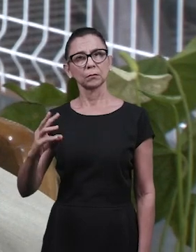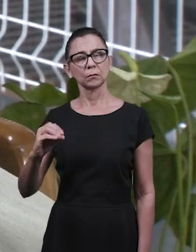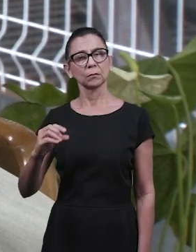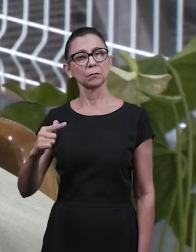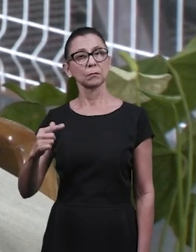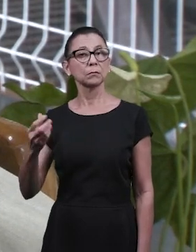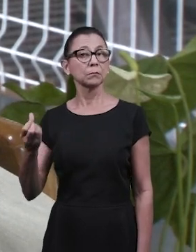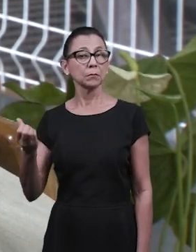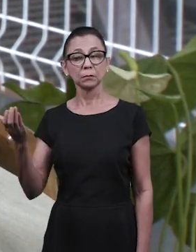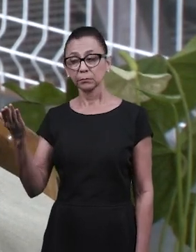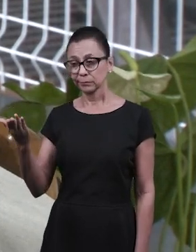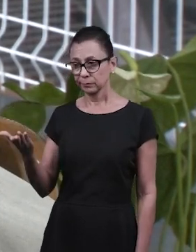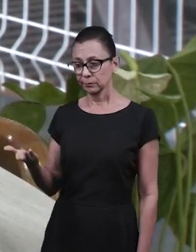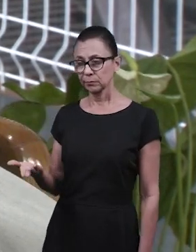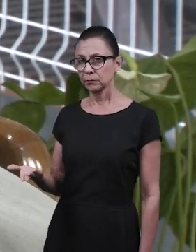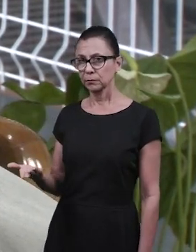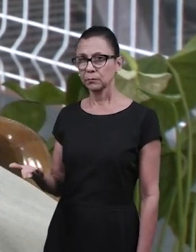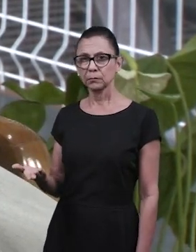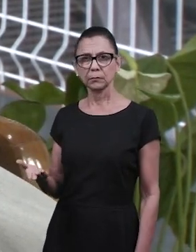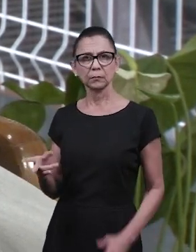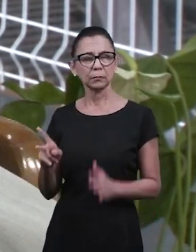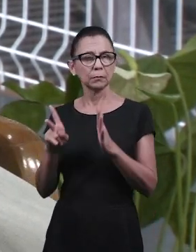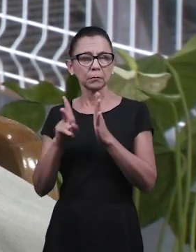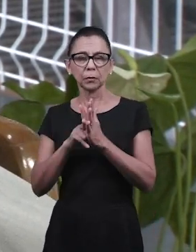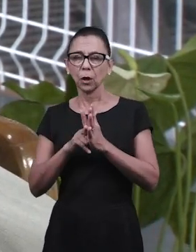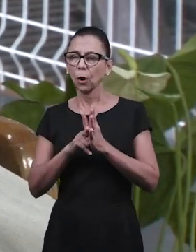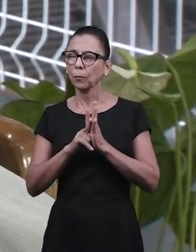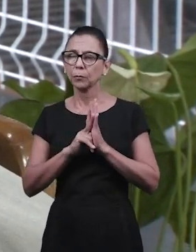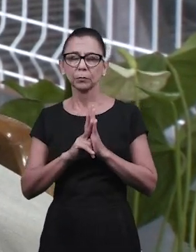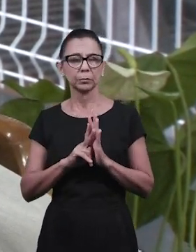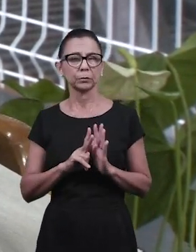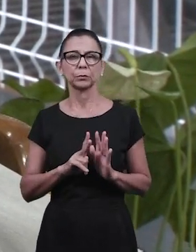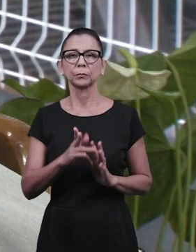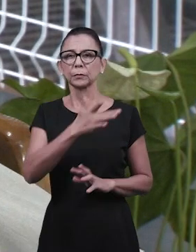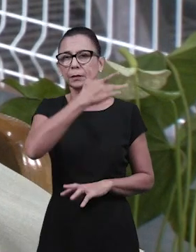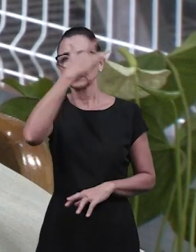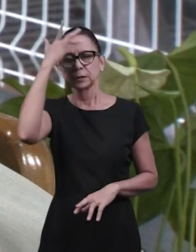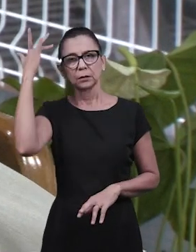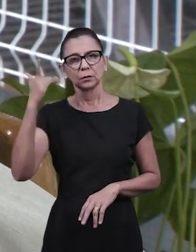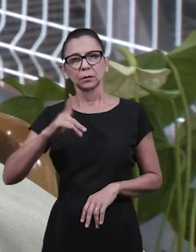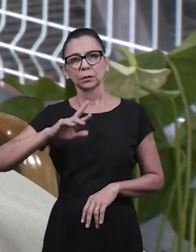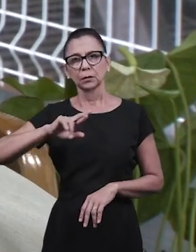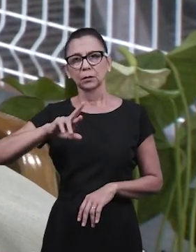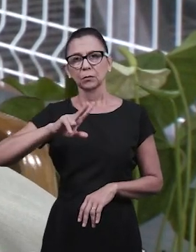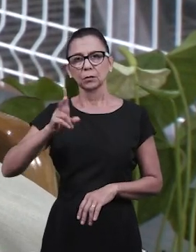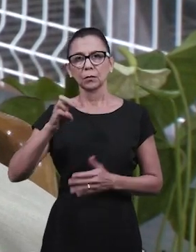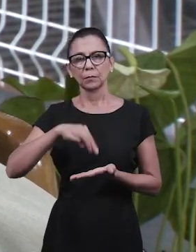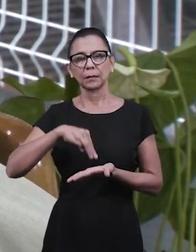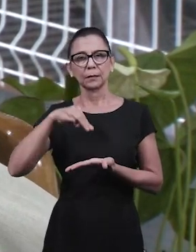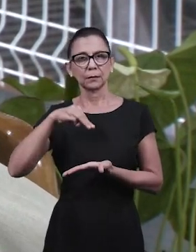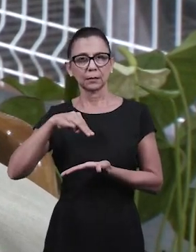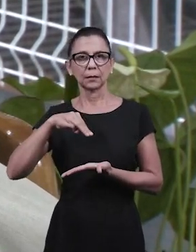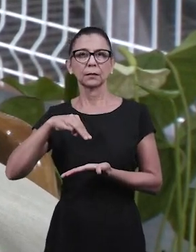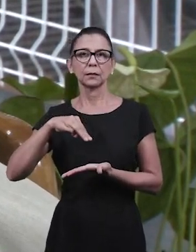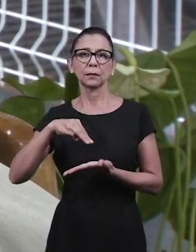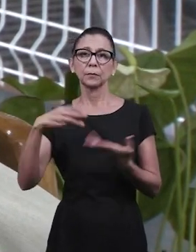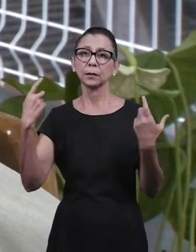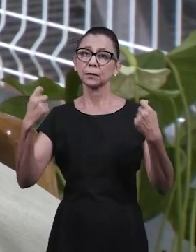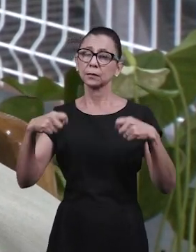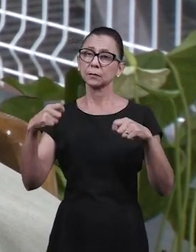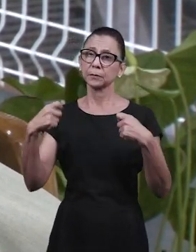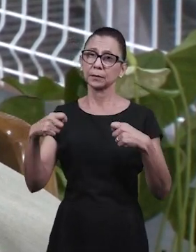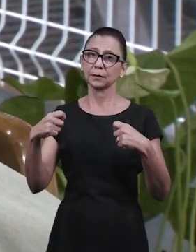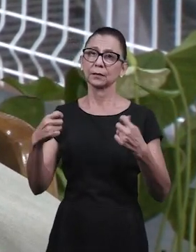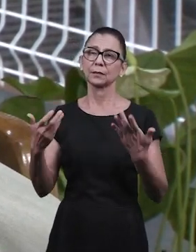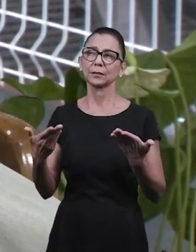707 376. Ce numéro est exclusif pour répondre à ceux qui ne sont pas encore de l'Église chrétienne Maranatha,